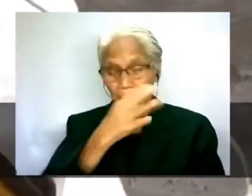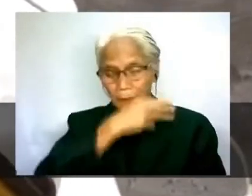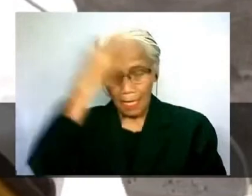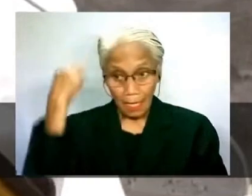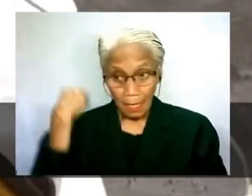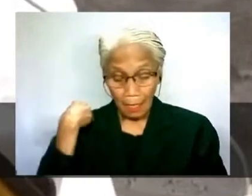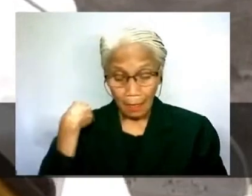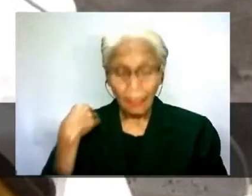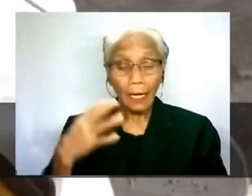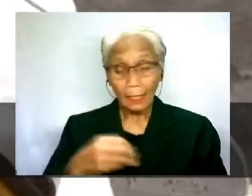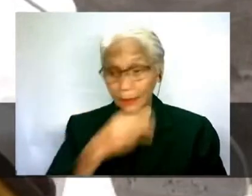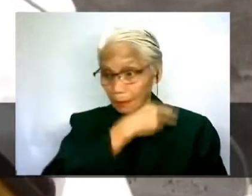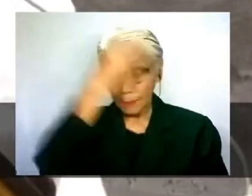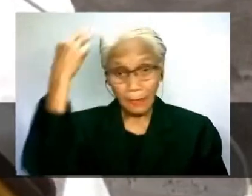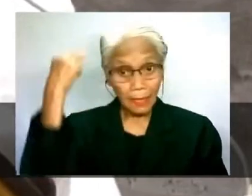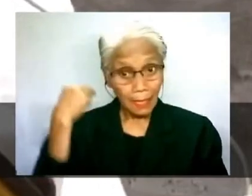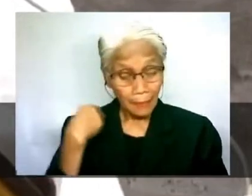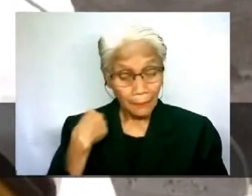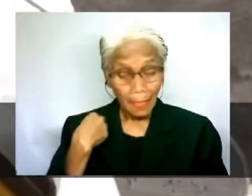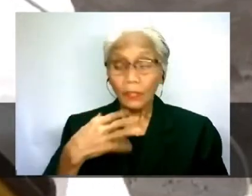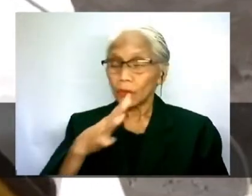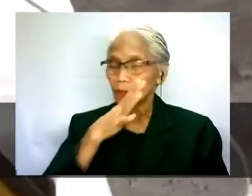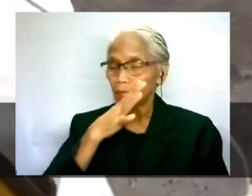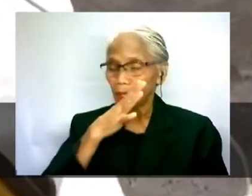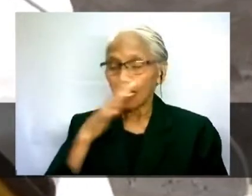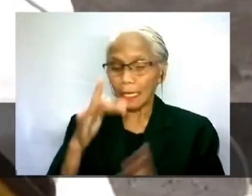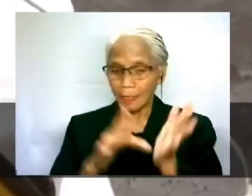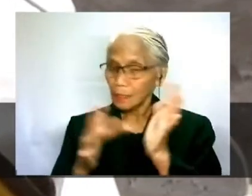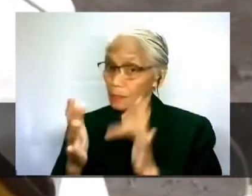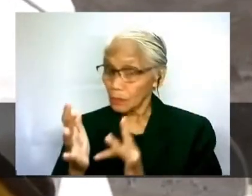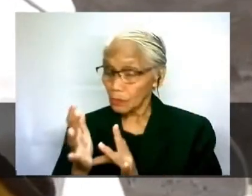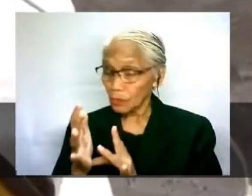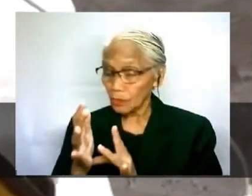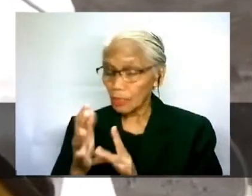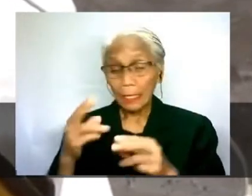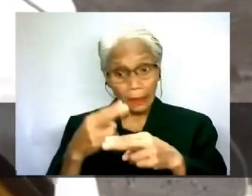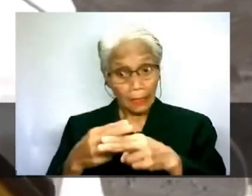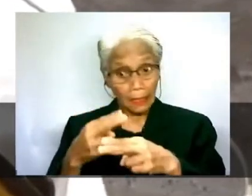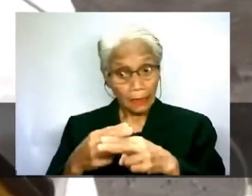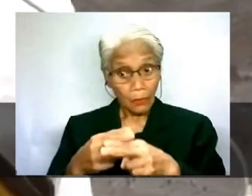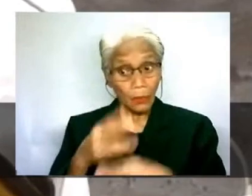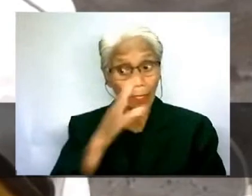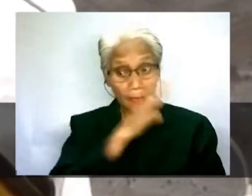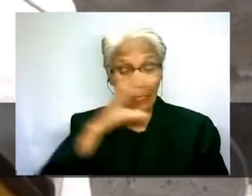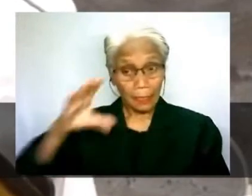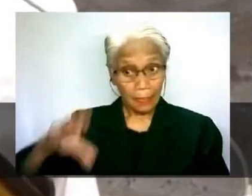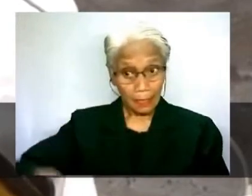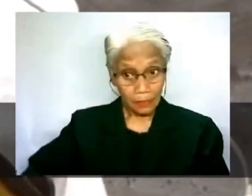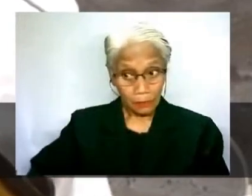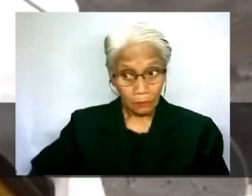ang ina ni Jesus na tinatawag na Kristo. Sa